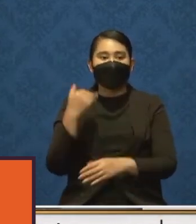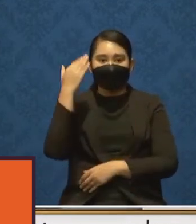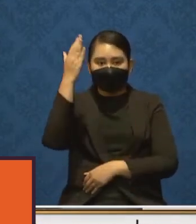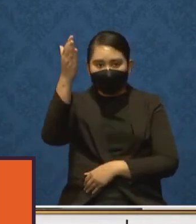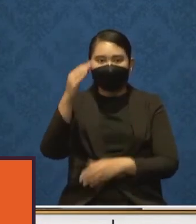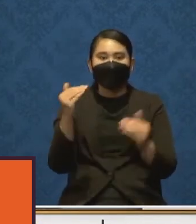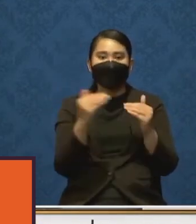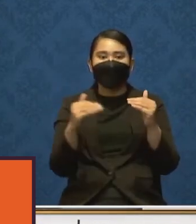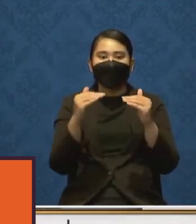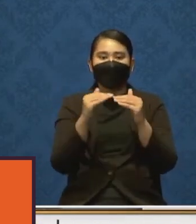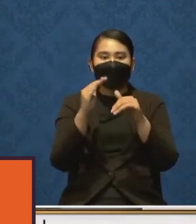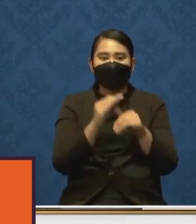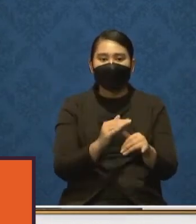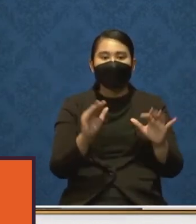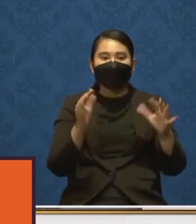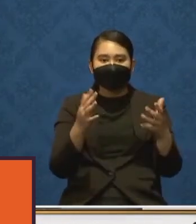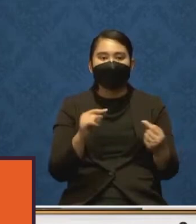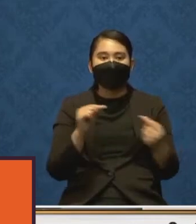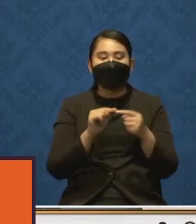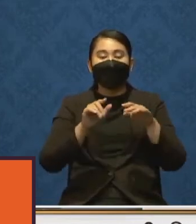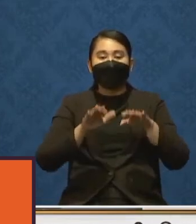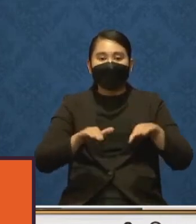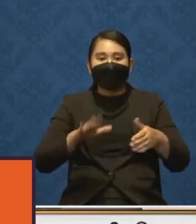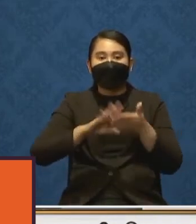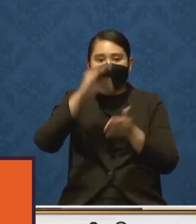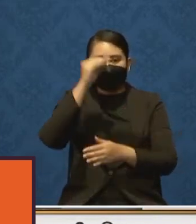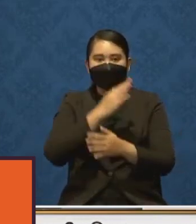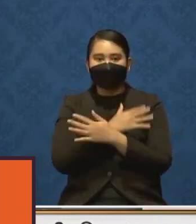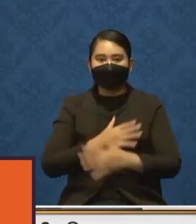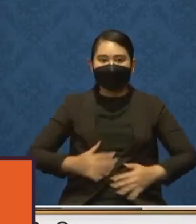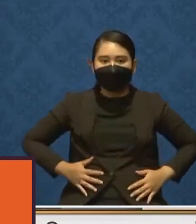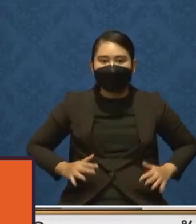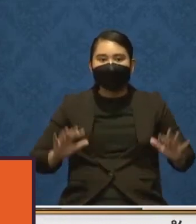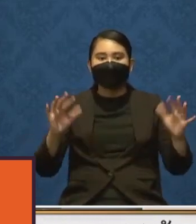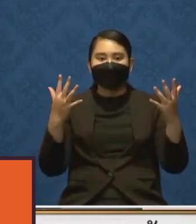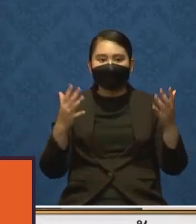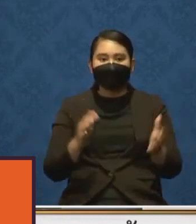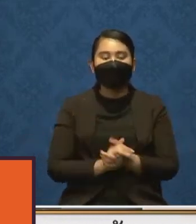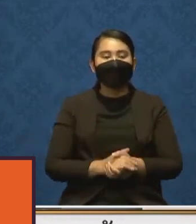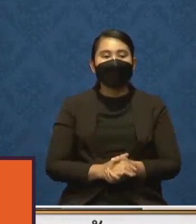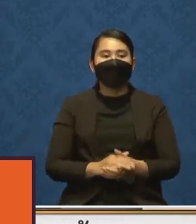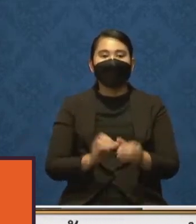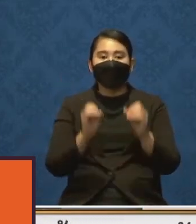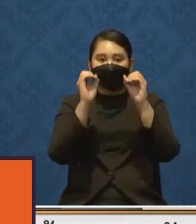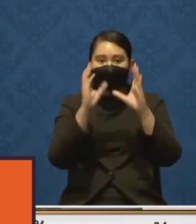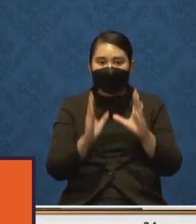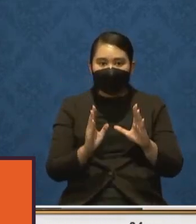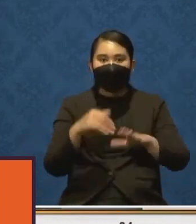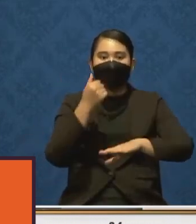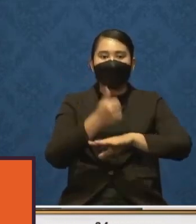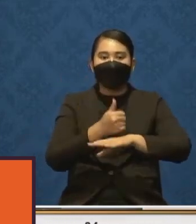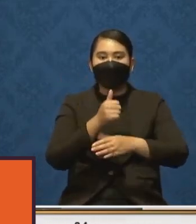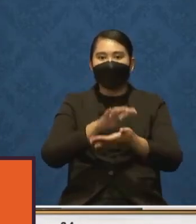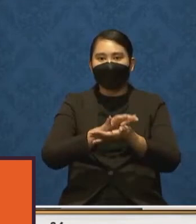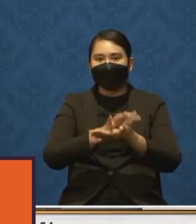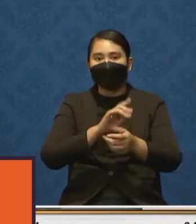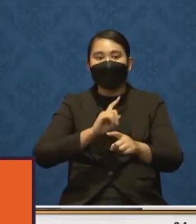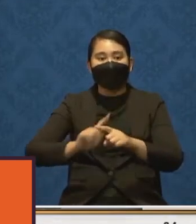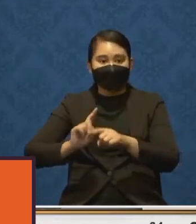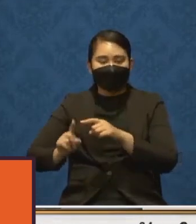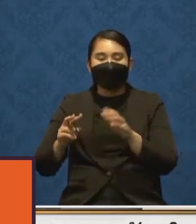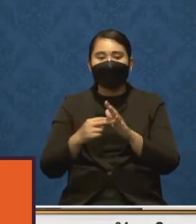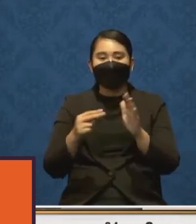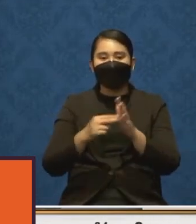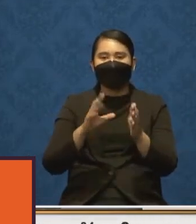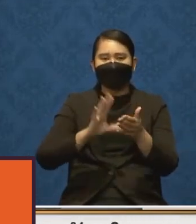ีการละเมิดสทธิในเน้อตัวร่างกายของนกเรียนโดยเฉพาะของครูผู้บริหารสถานศึษาซึเป็คนมก